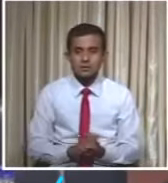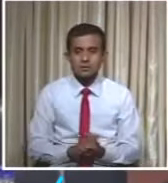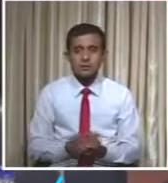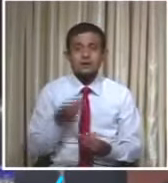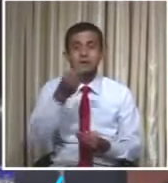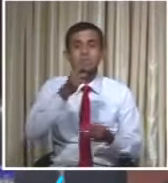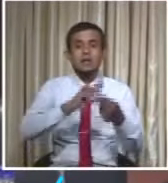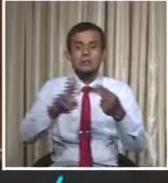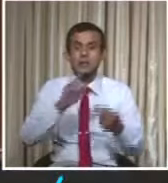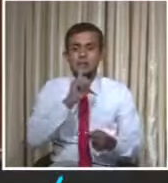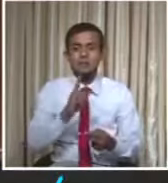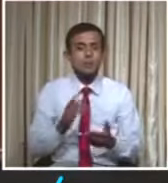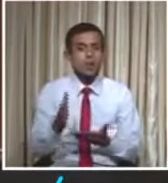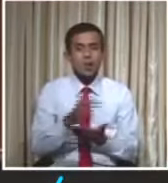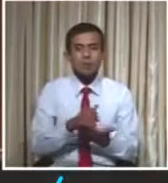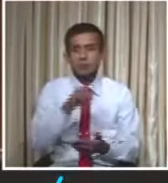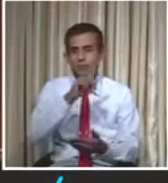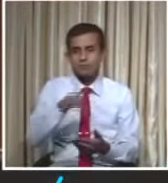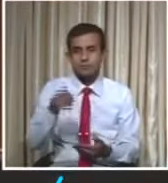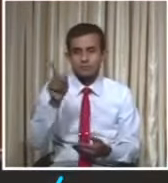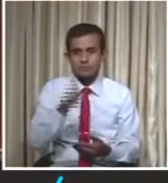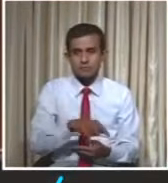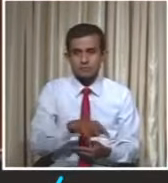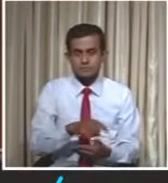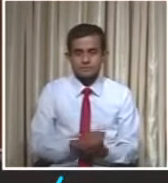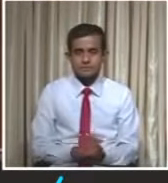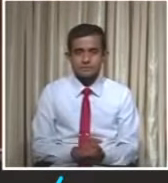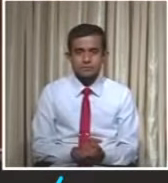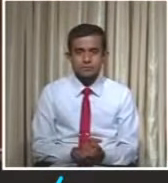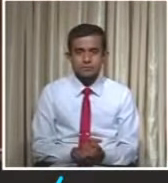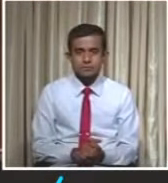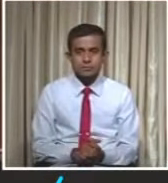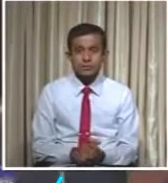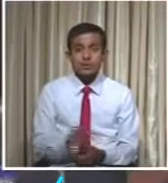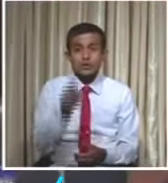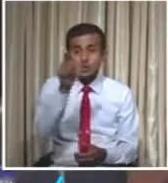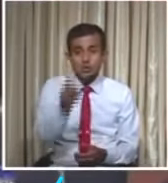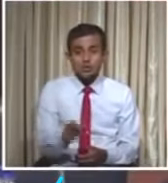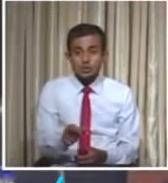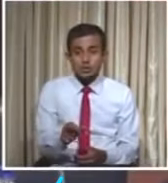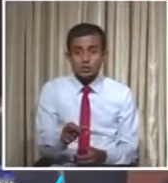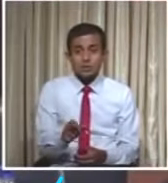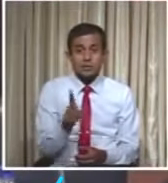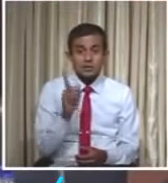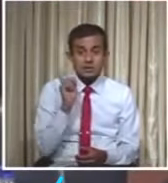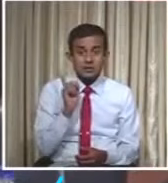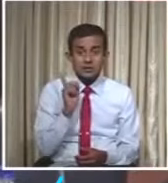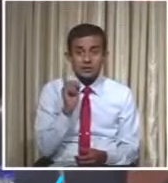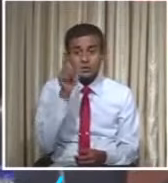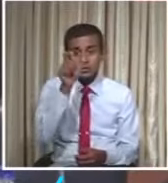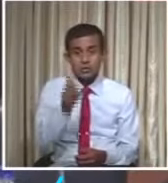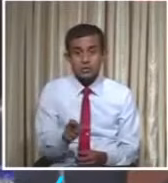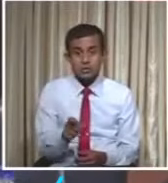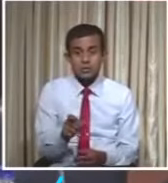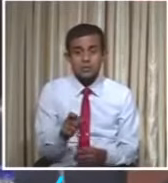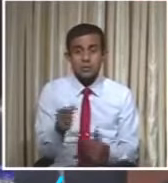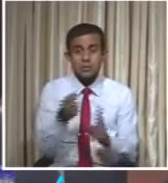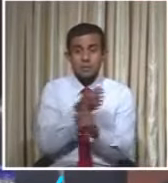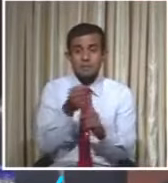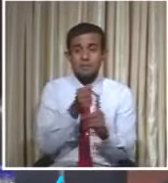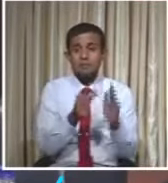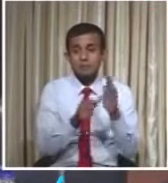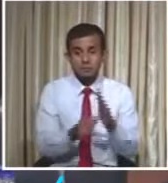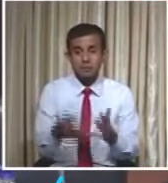එපා කිව්වා ඈ ඒක සම්පූර්ණ වැරදි ඔබතුමා ඔබතුමා ඔබතුමා ඒ ඔබතුමාගේ බලපෑමට යට